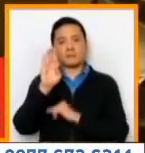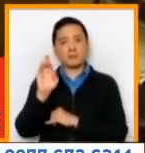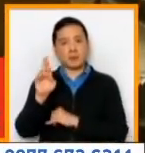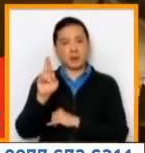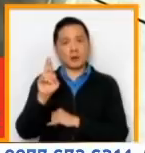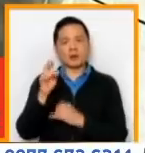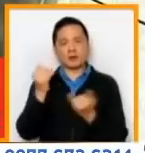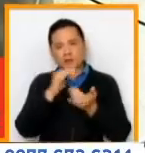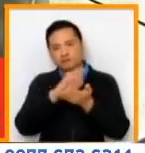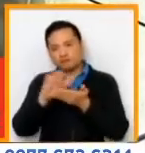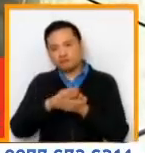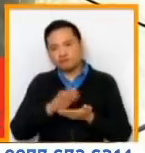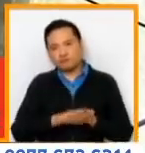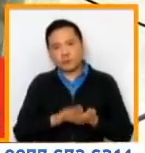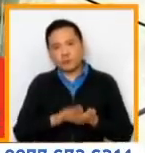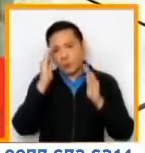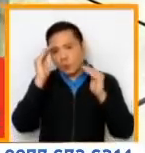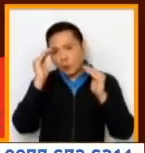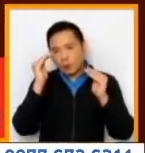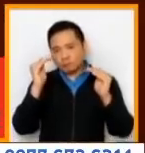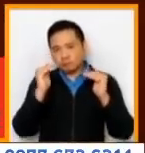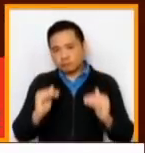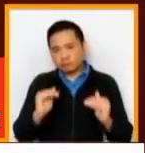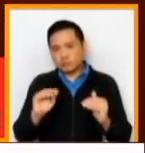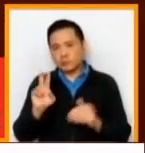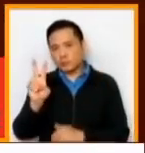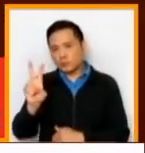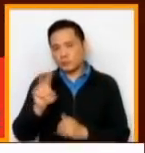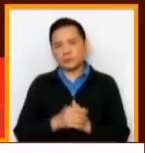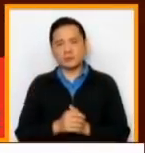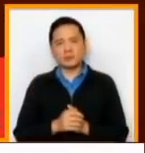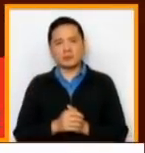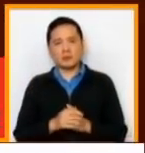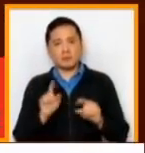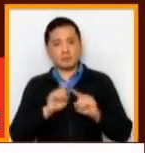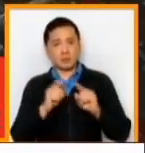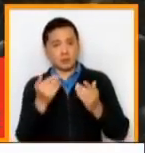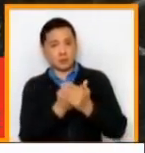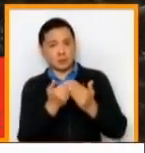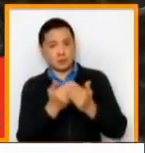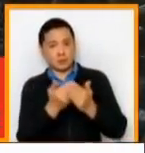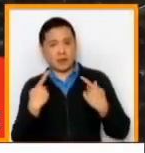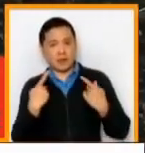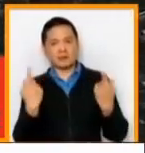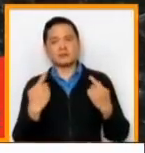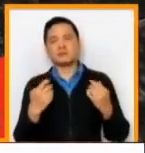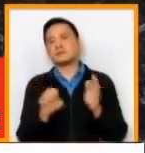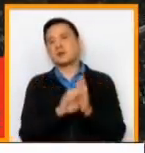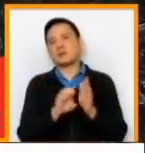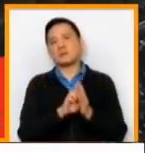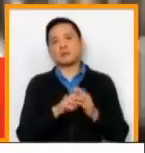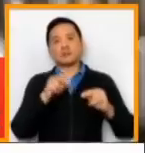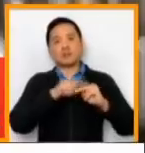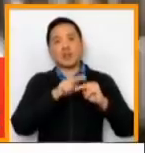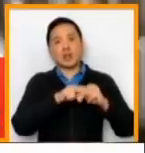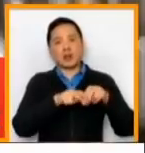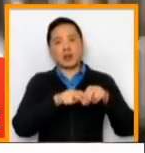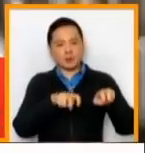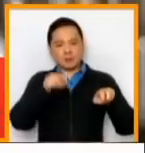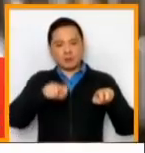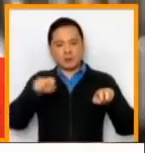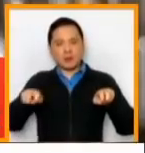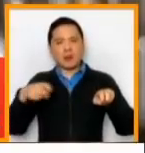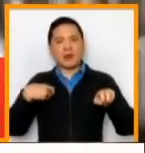alert level. Pero may mga pagbabago. Ang mga silid may mga partition na upuan at may acrylic divider ang gitna. Lahat